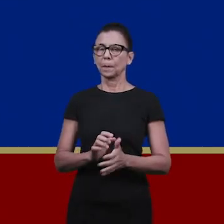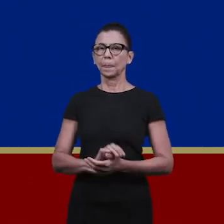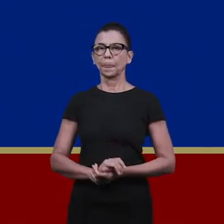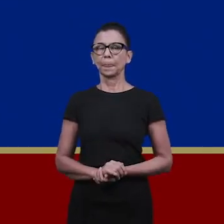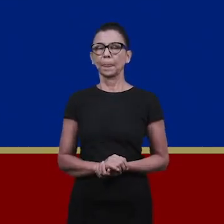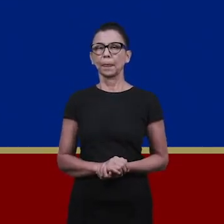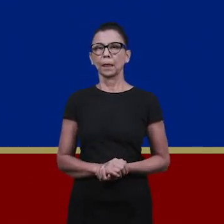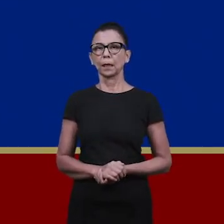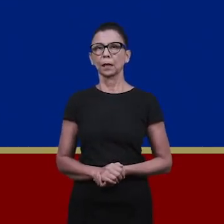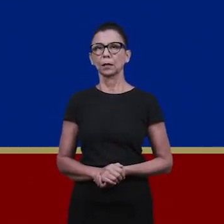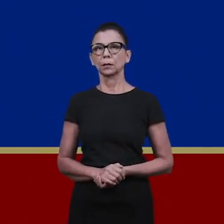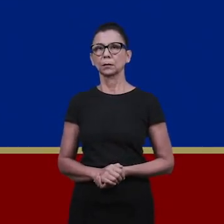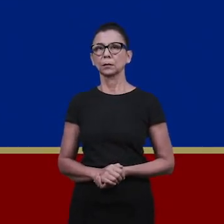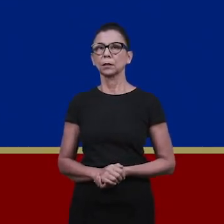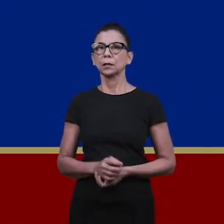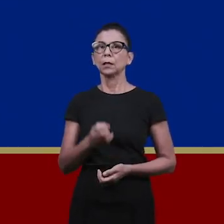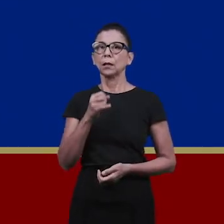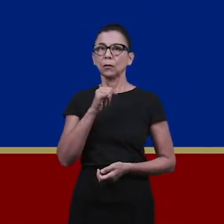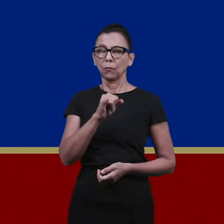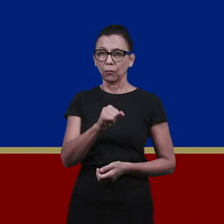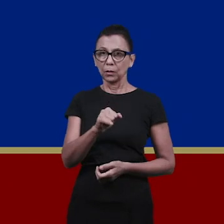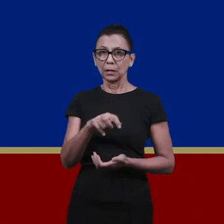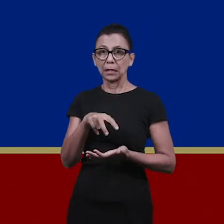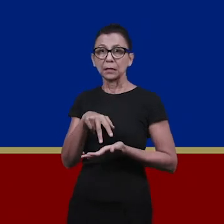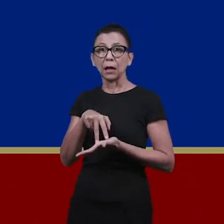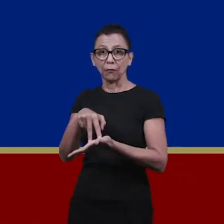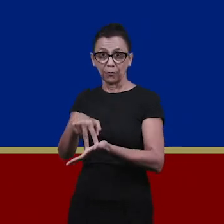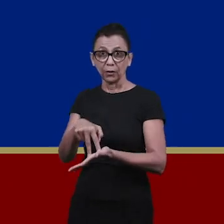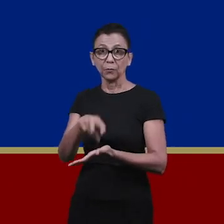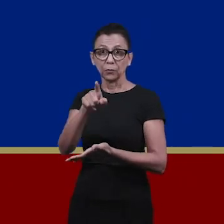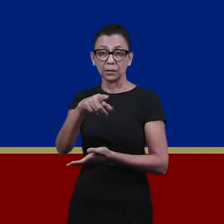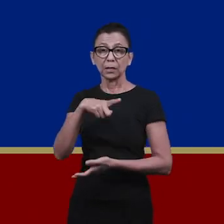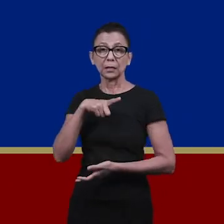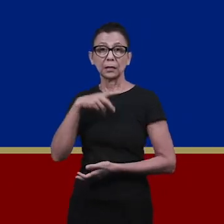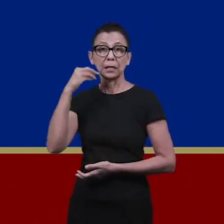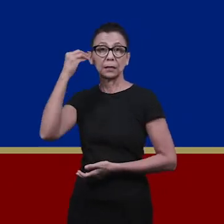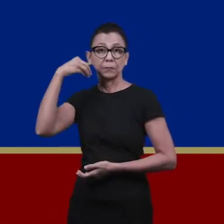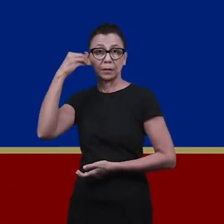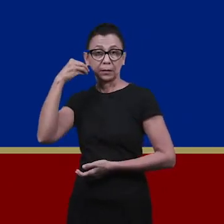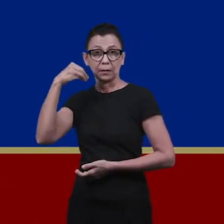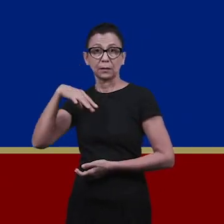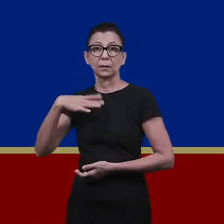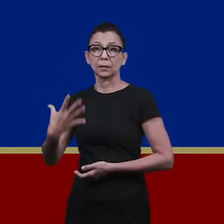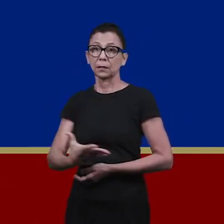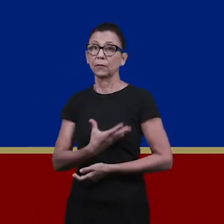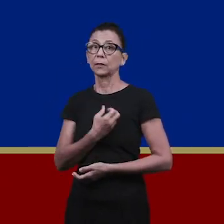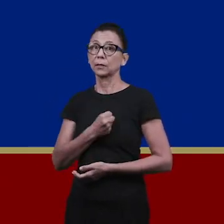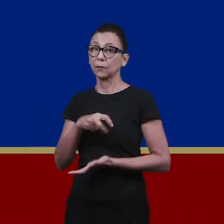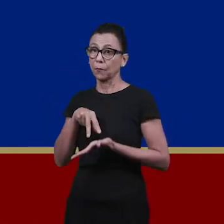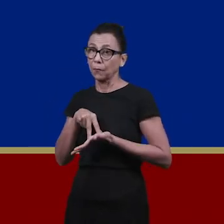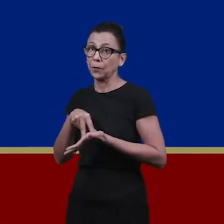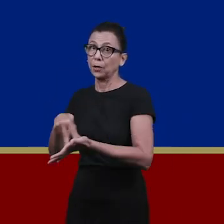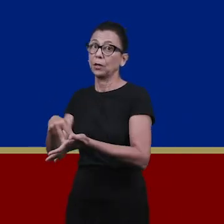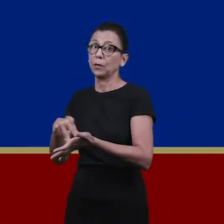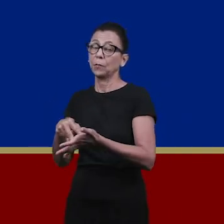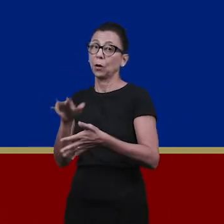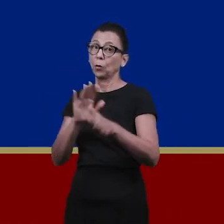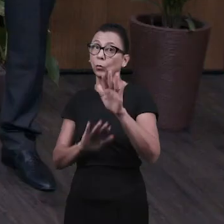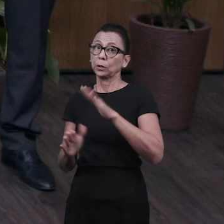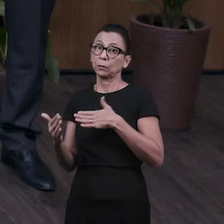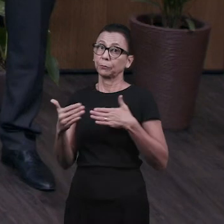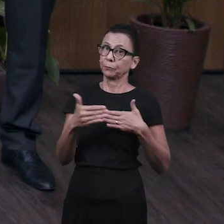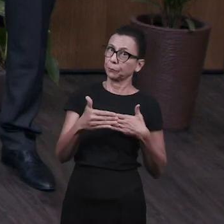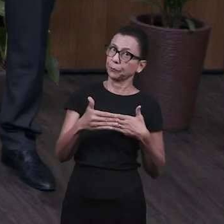celui donc qui se trouve debout, c'est-à-dire qui a une expérience de salut, regardez qu'il ne tombe pas. Pour